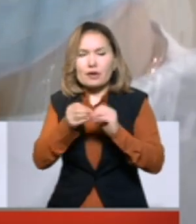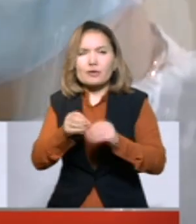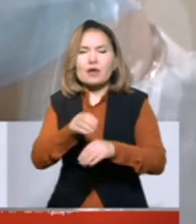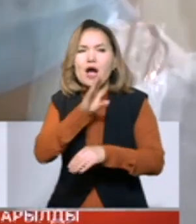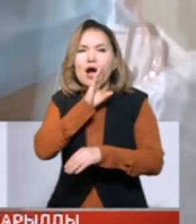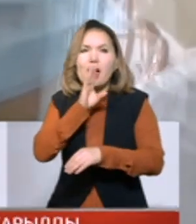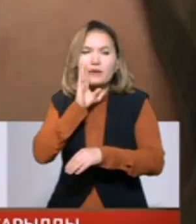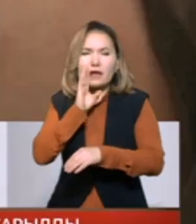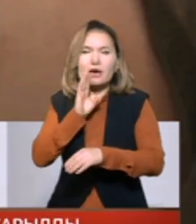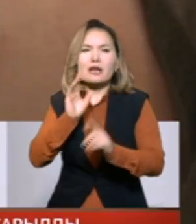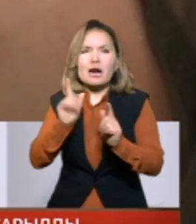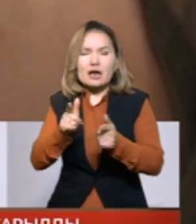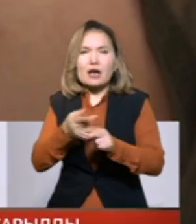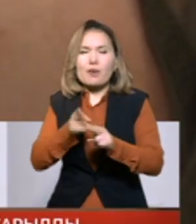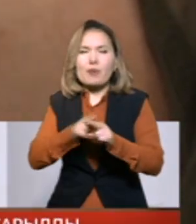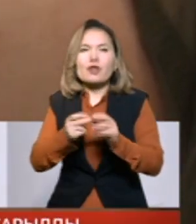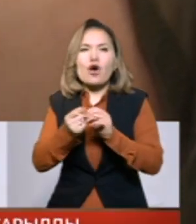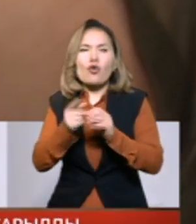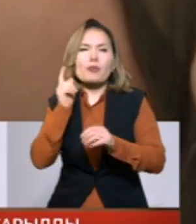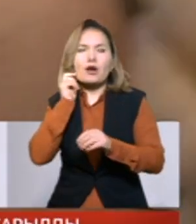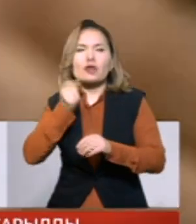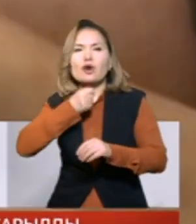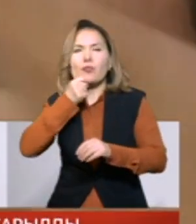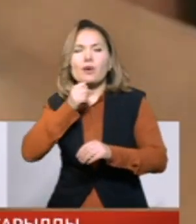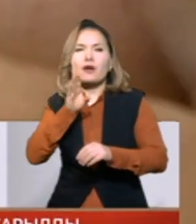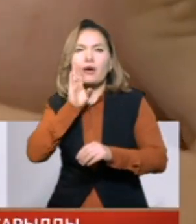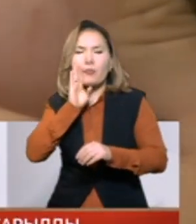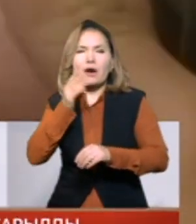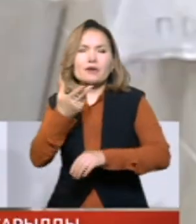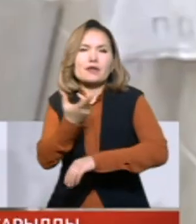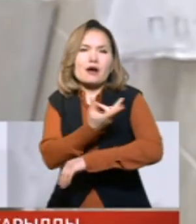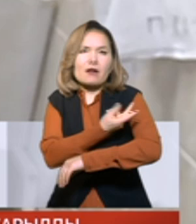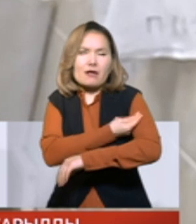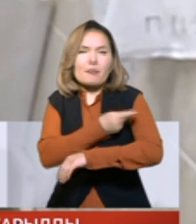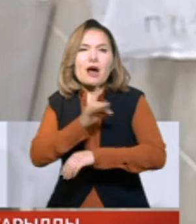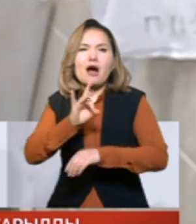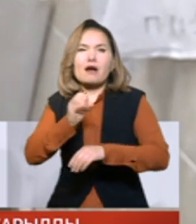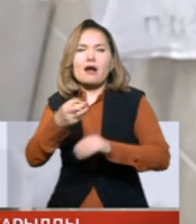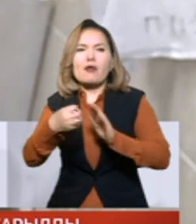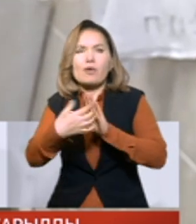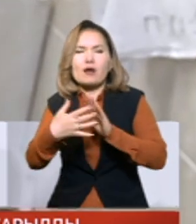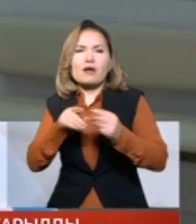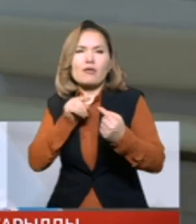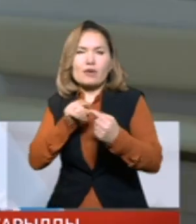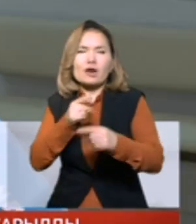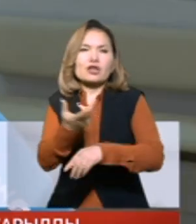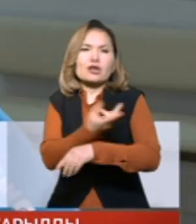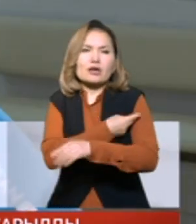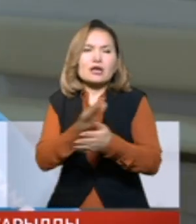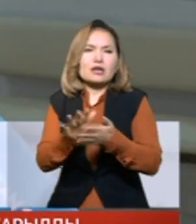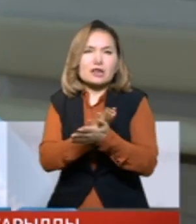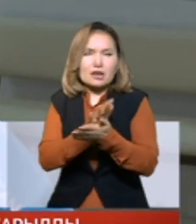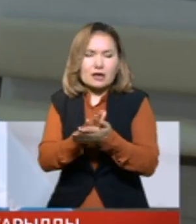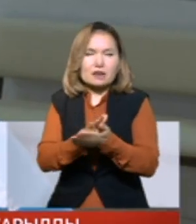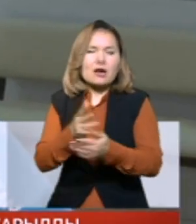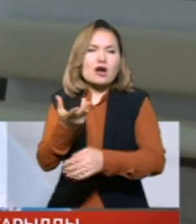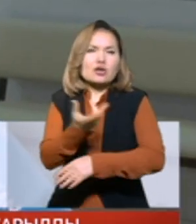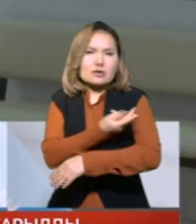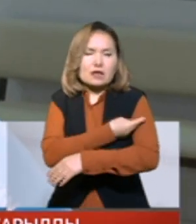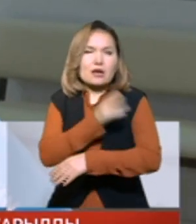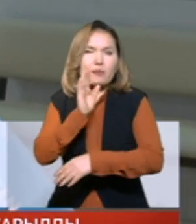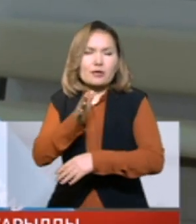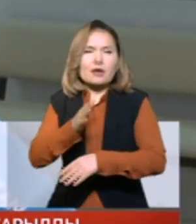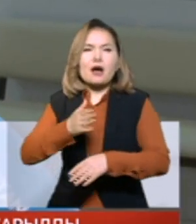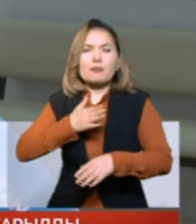ата-анасының келісімімен 11 жастан асқан жасөспірім қыздарға жатыр мойны обырына қарсы екпе тегін салынады. Жас ерекшеліктері енді жатыр мойны